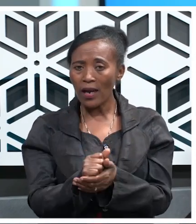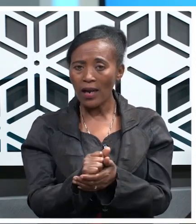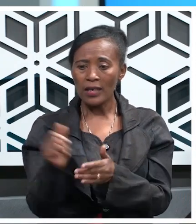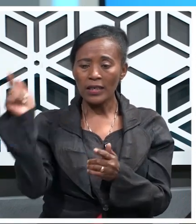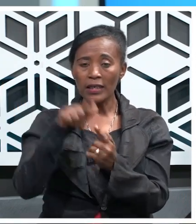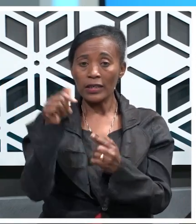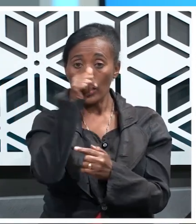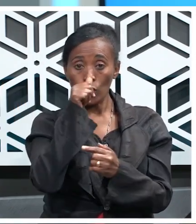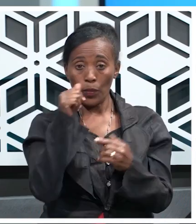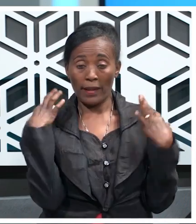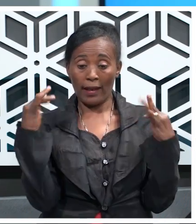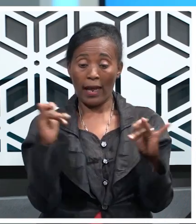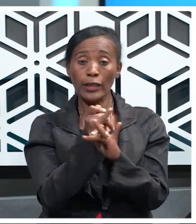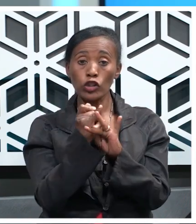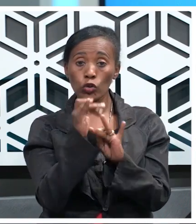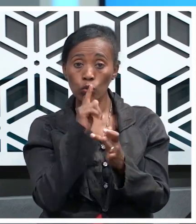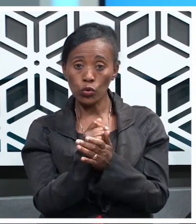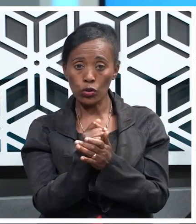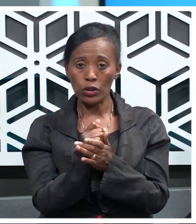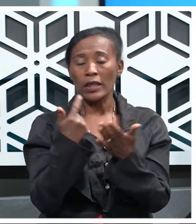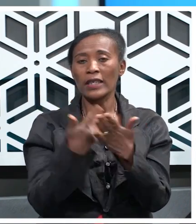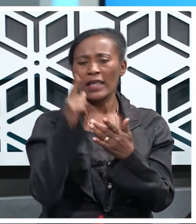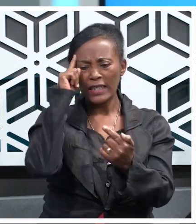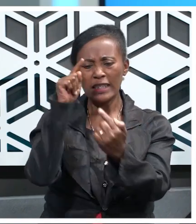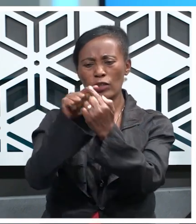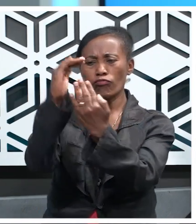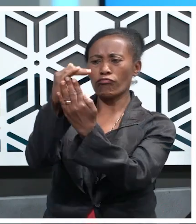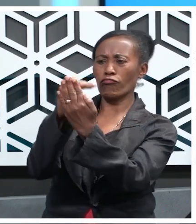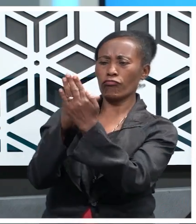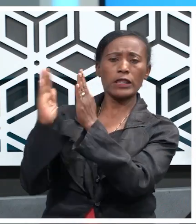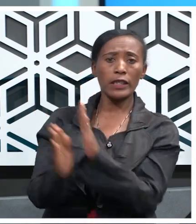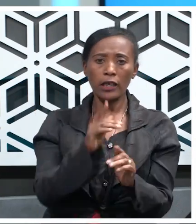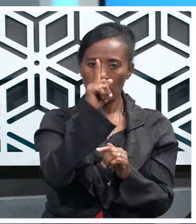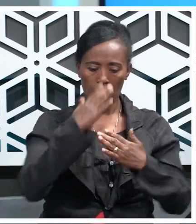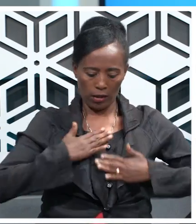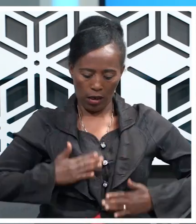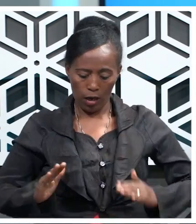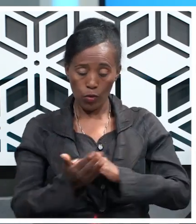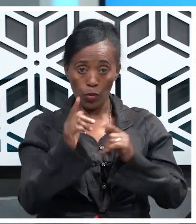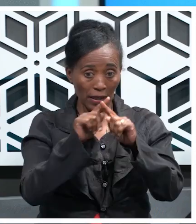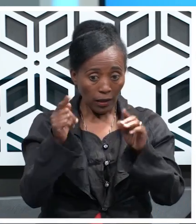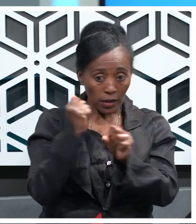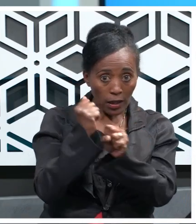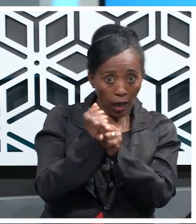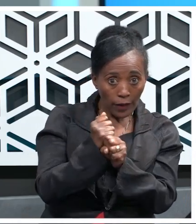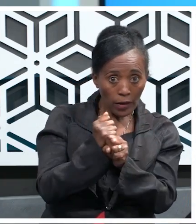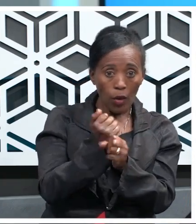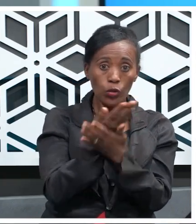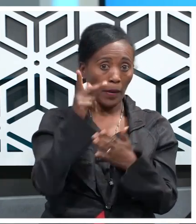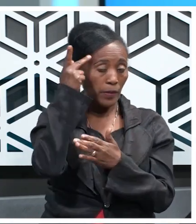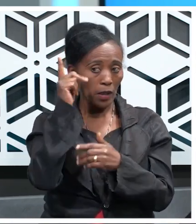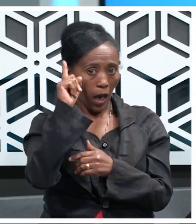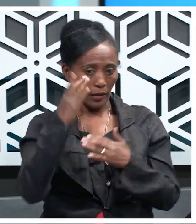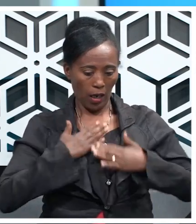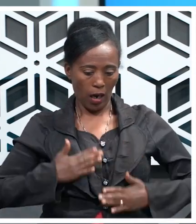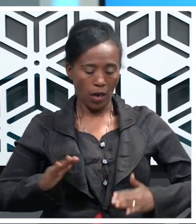በመጀመሪያም እንደ ኢትዮጵያ ህብረተሰብ ጤና ኢንስቲትዩት የሪስፖንስ እቅዱ ፕላኑ ሲዘጋጅ እነሱም አንድ አካል ሆነው በተለይ ሰራተኛና ማህበራዊ